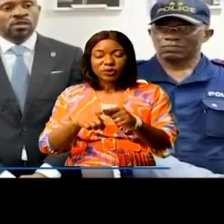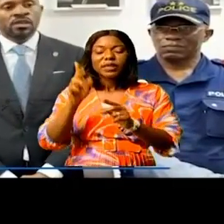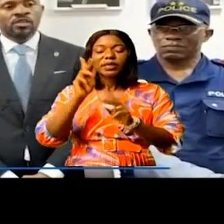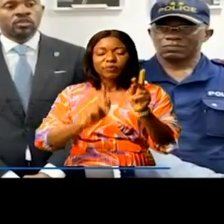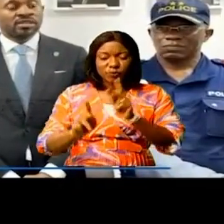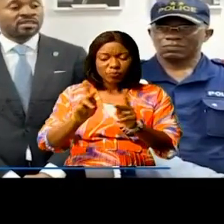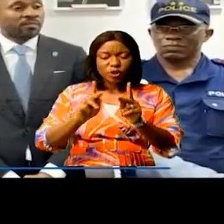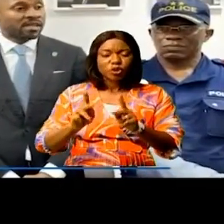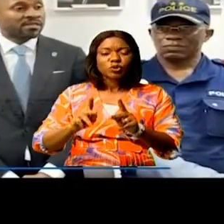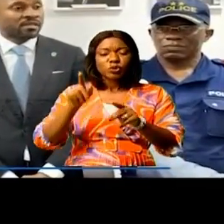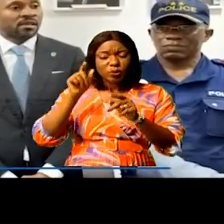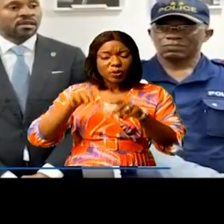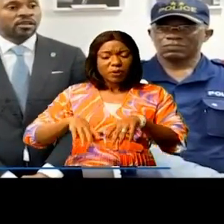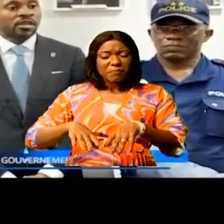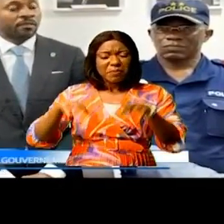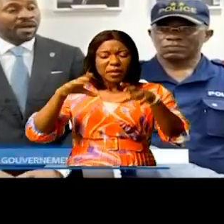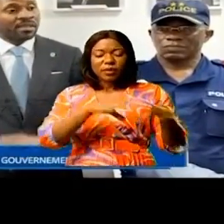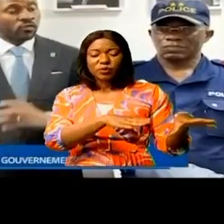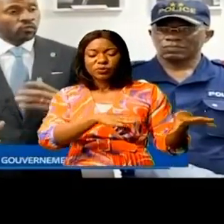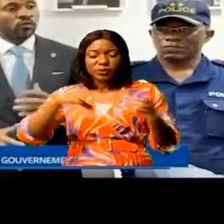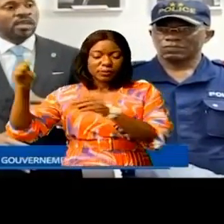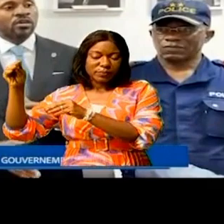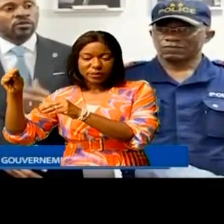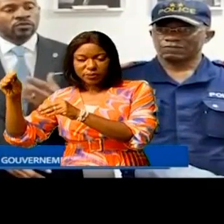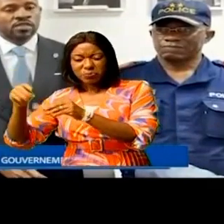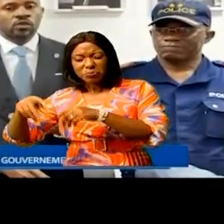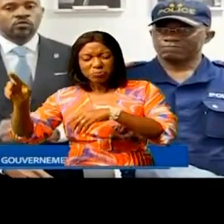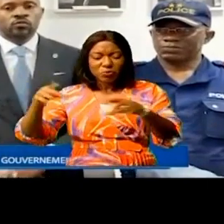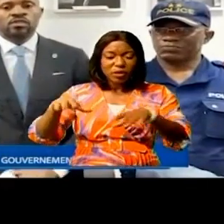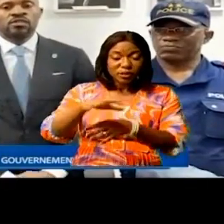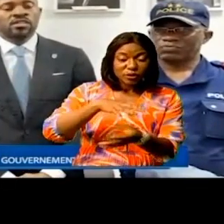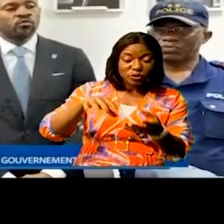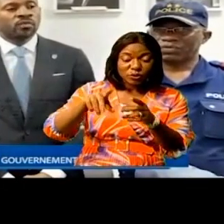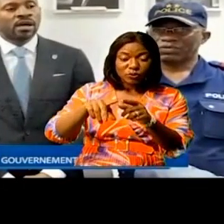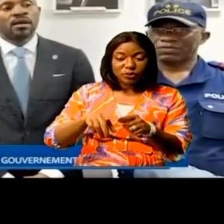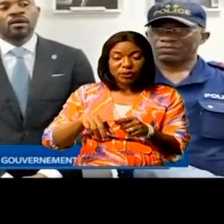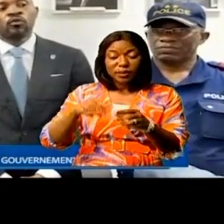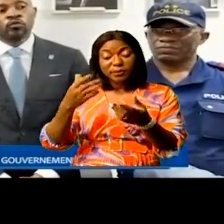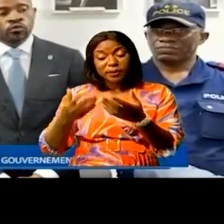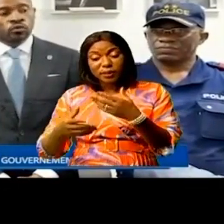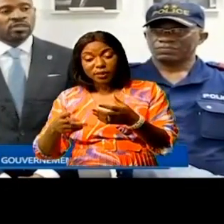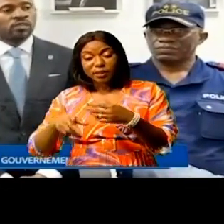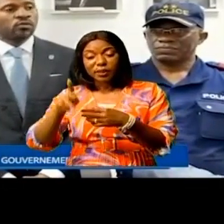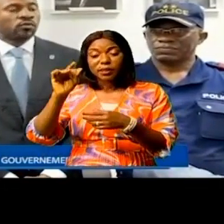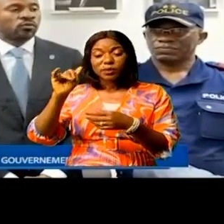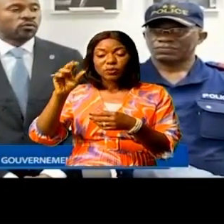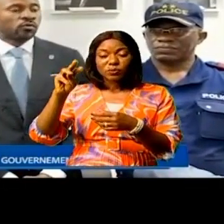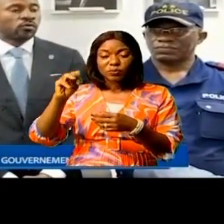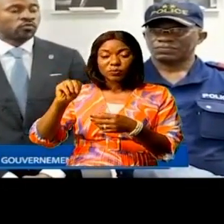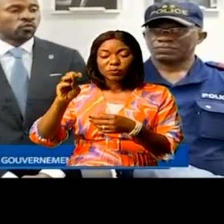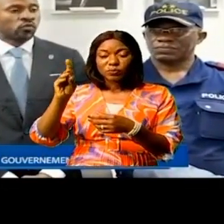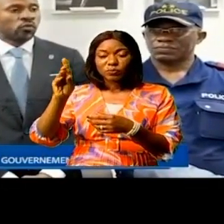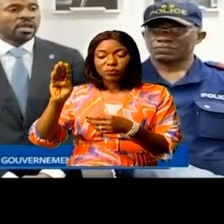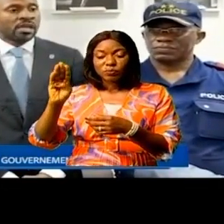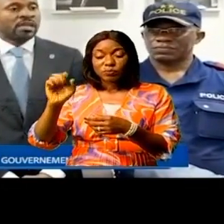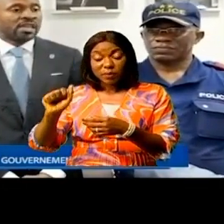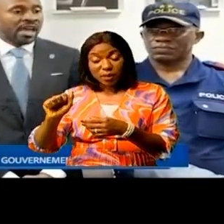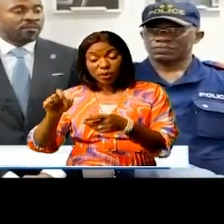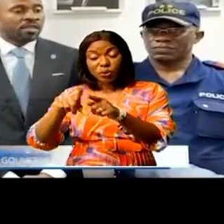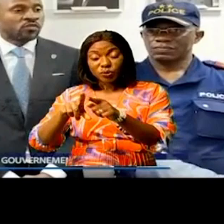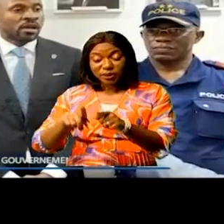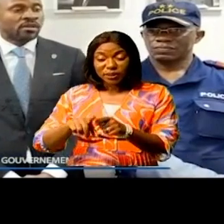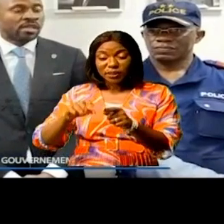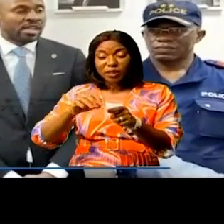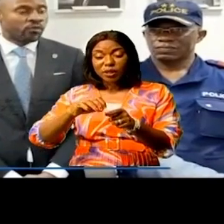populations qui ont été déplacées, des parts et d'autres d'ailleurs, que ce soit du côté de Kibumba ou du côté de Rutshuru. Il y a